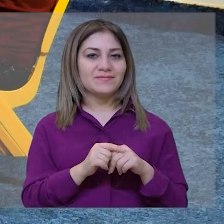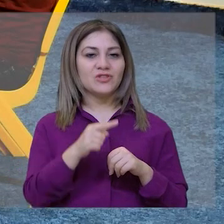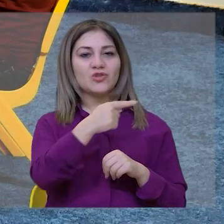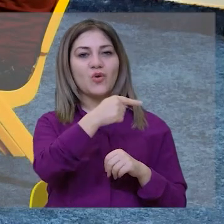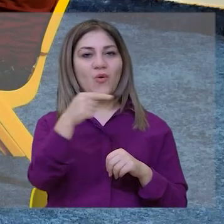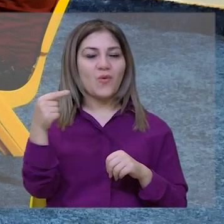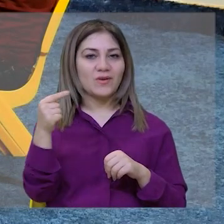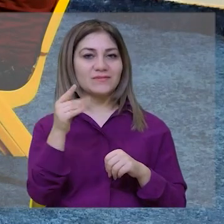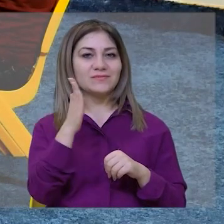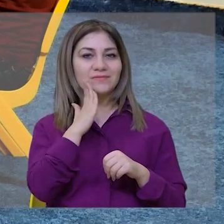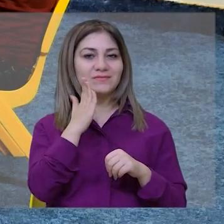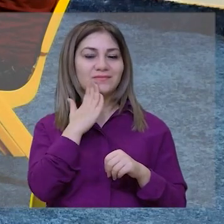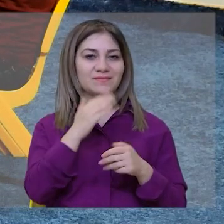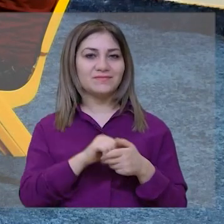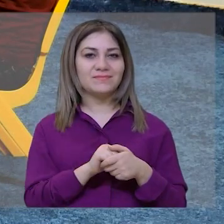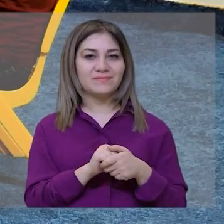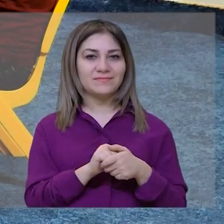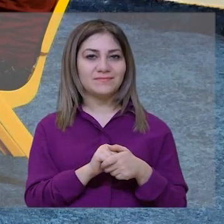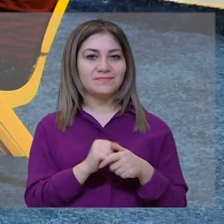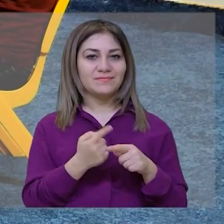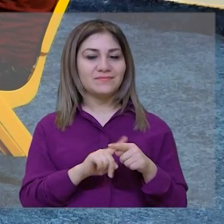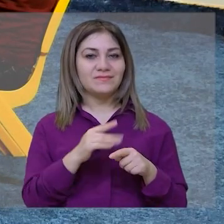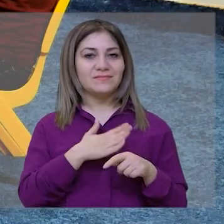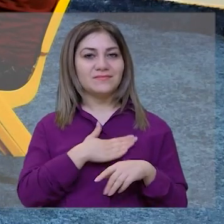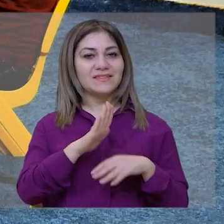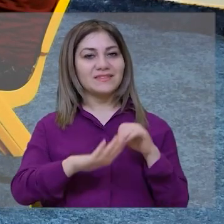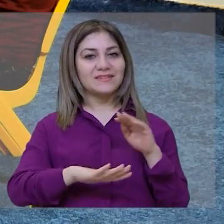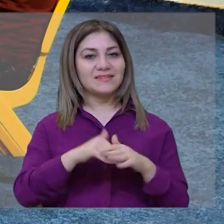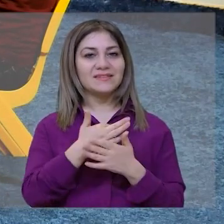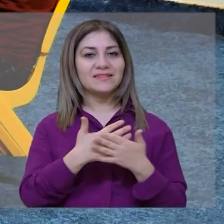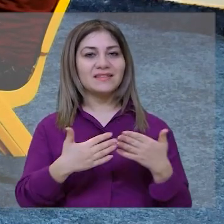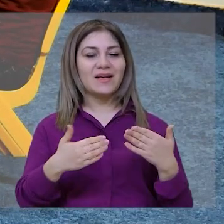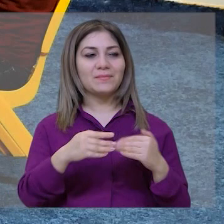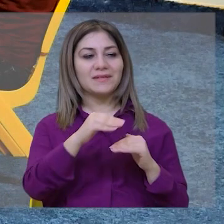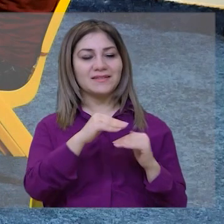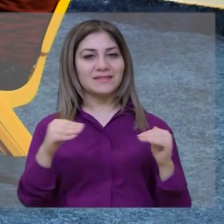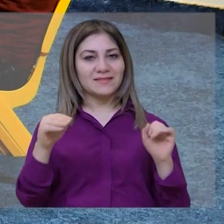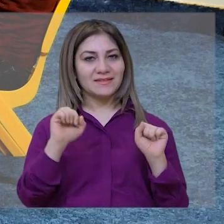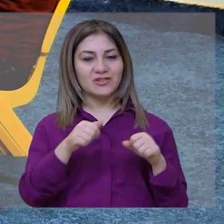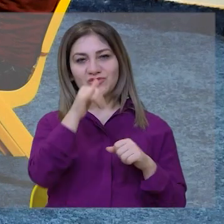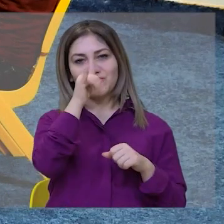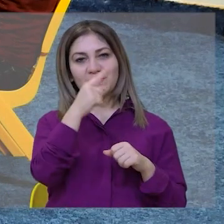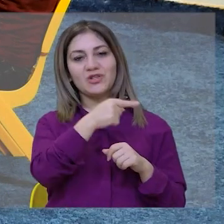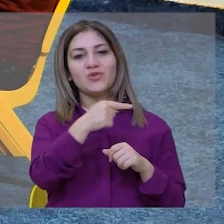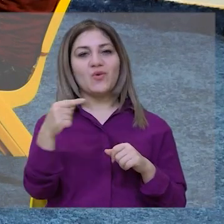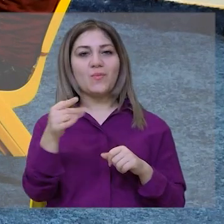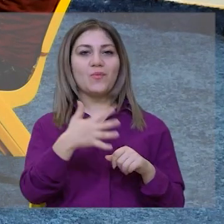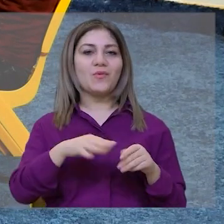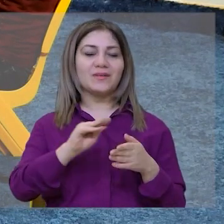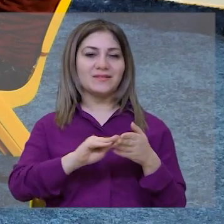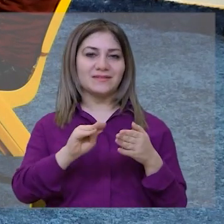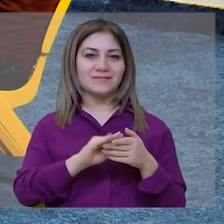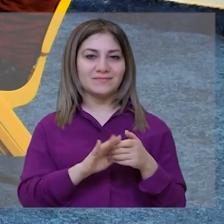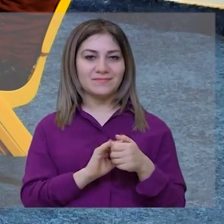տողը յուրաքանչյուրն իր համար, երեխաներ, որովհետև մեր ձեռքը տարբեր հարթությունների վրա է, ես չեմ կարող մի տողում հիմա բոլորիդ գրել